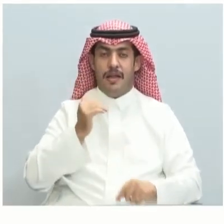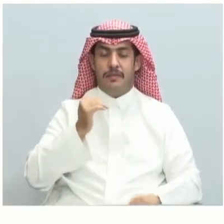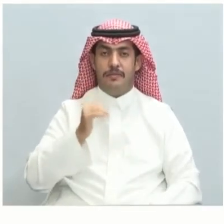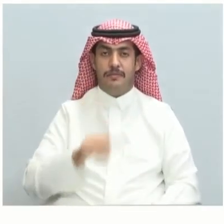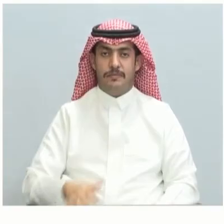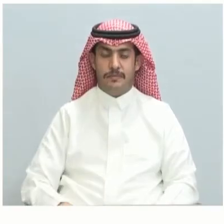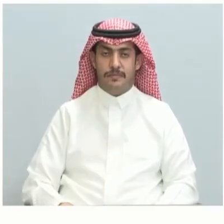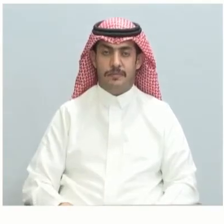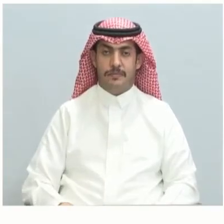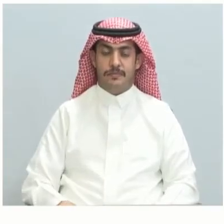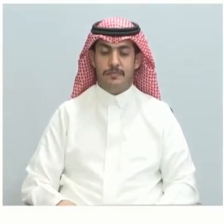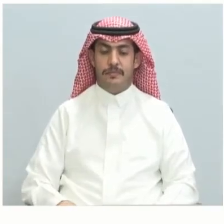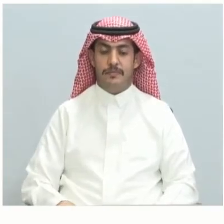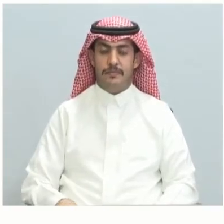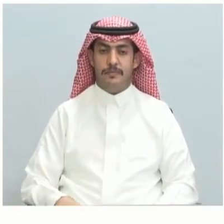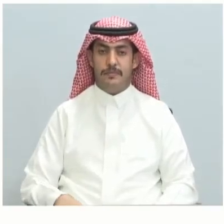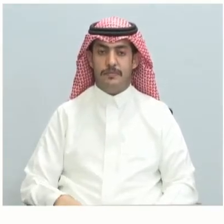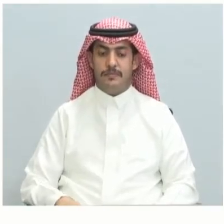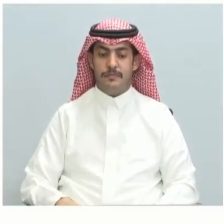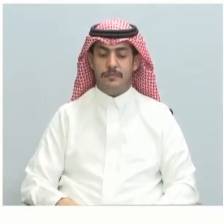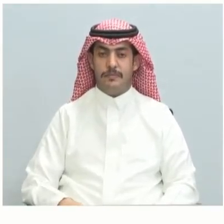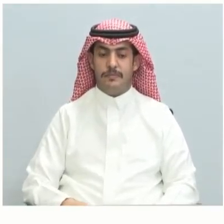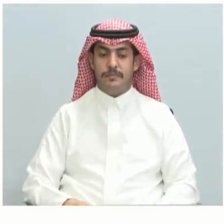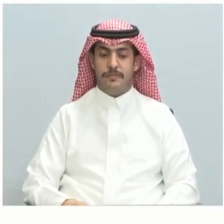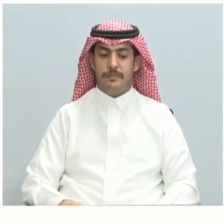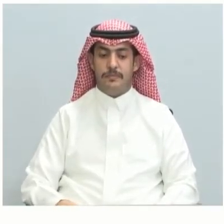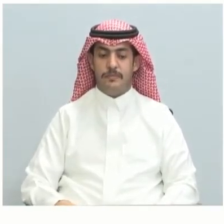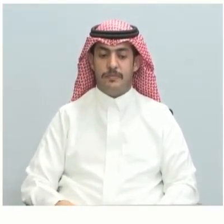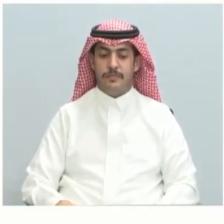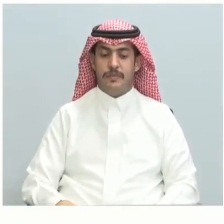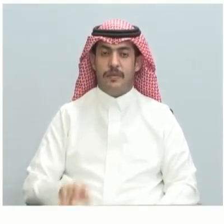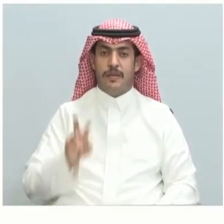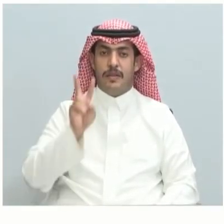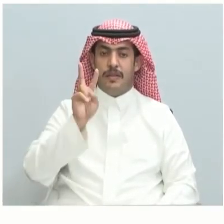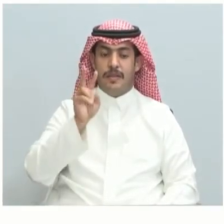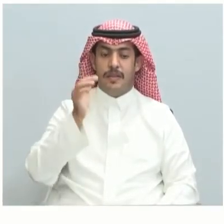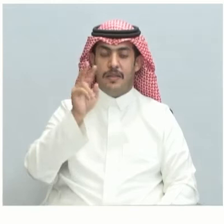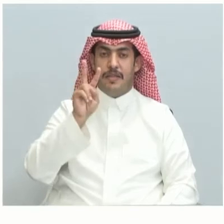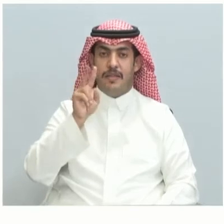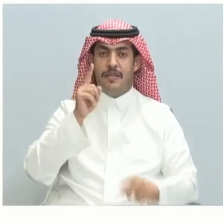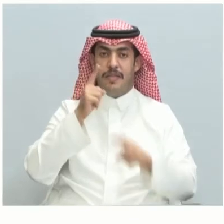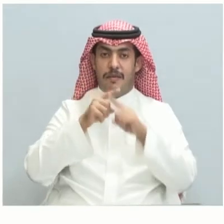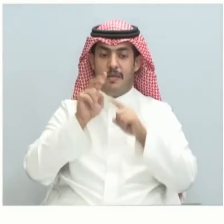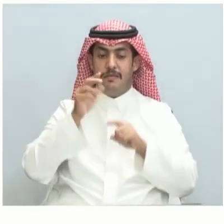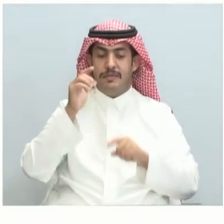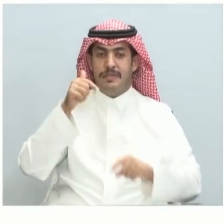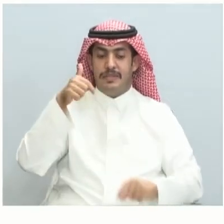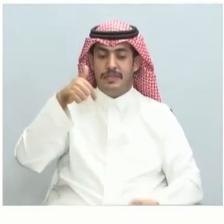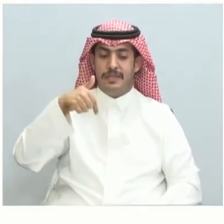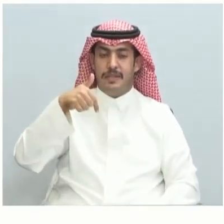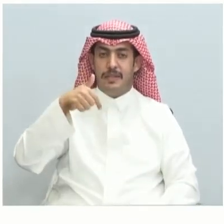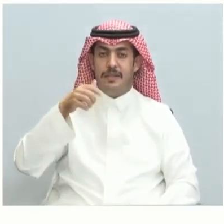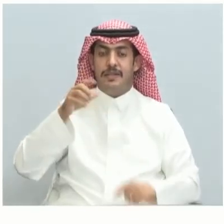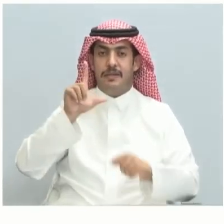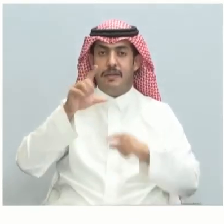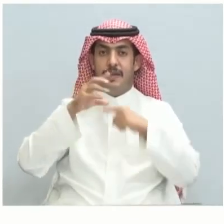مباشره بارك الله فيكم اذا نقول اثنان اثنان في ثلاثه تساوي سته الان مطرح